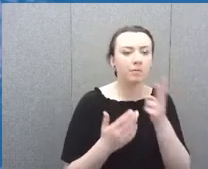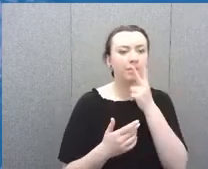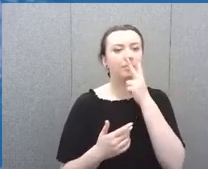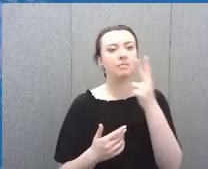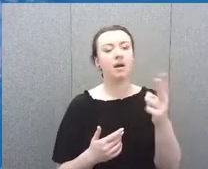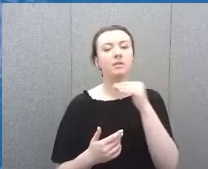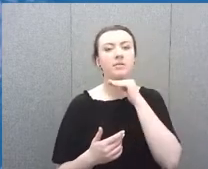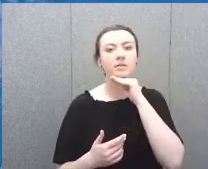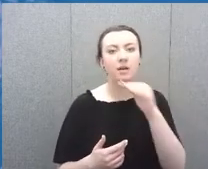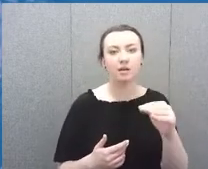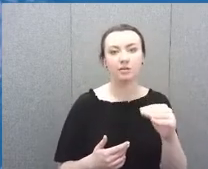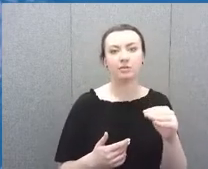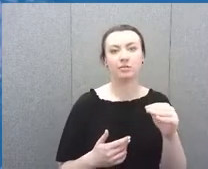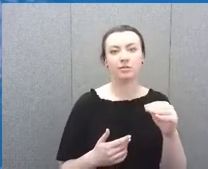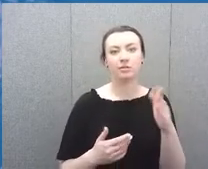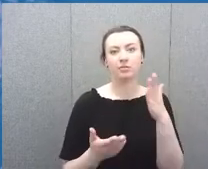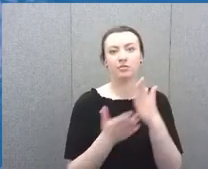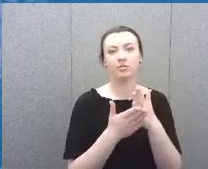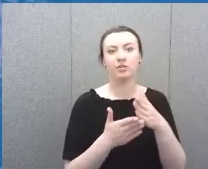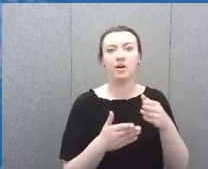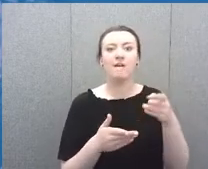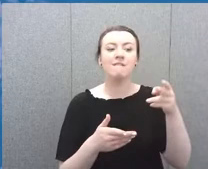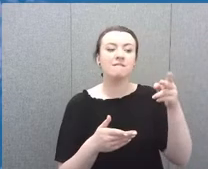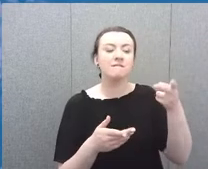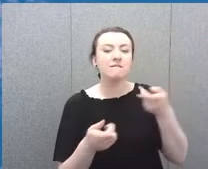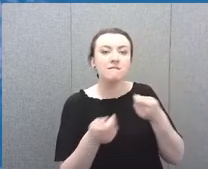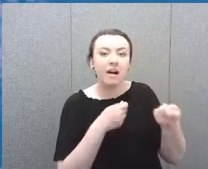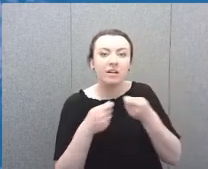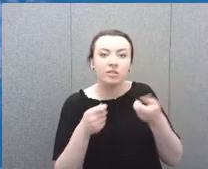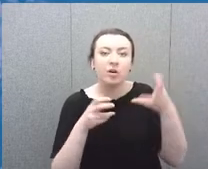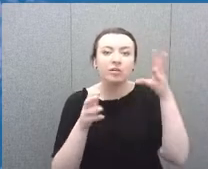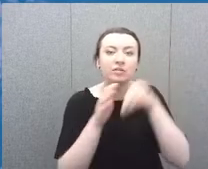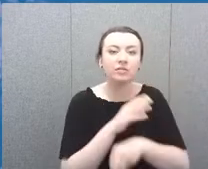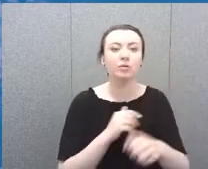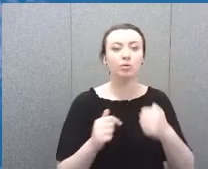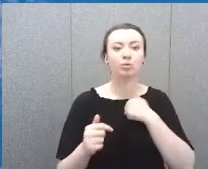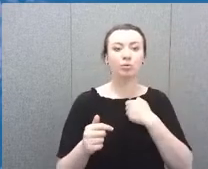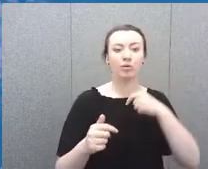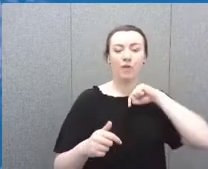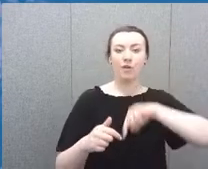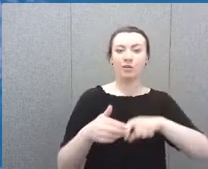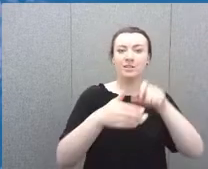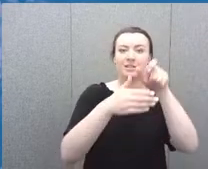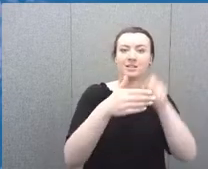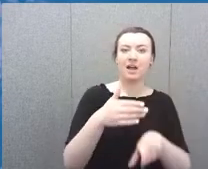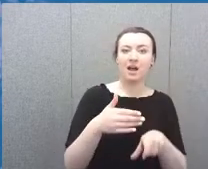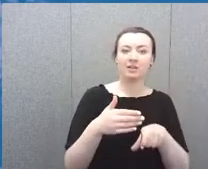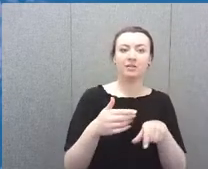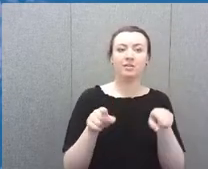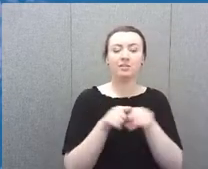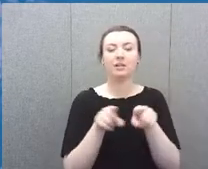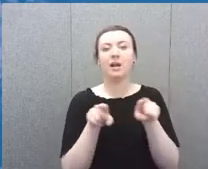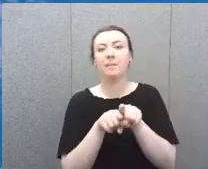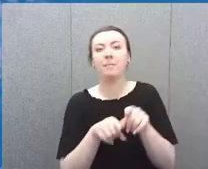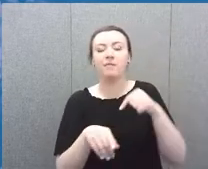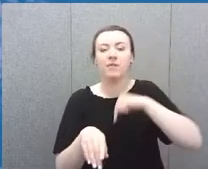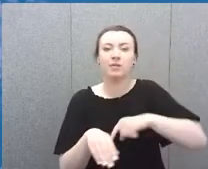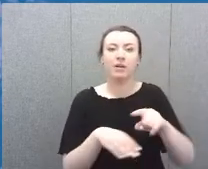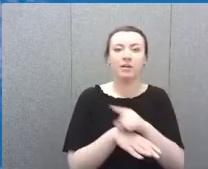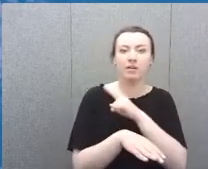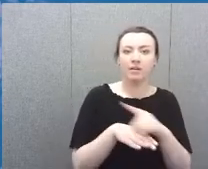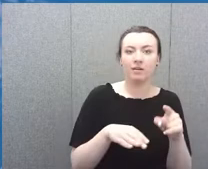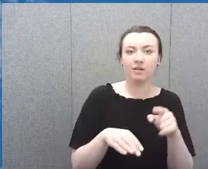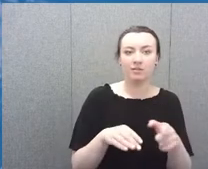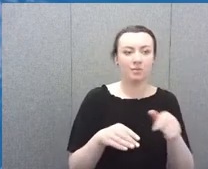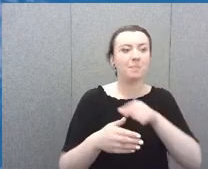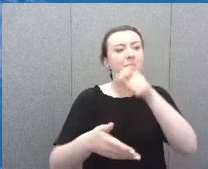власти, которые пользуются государственным аппаратом и просто говорят, что они часть гражданского общества,